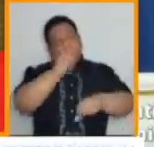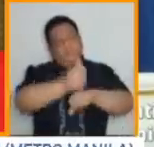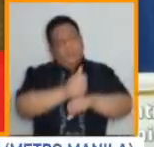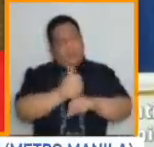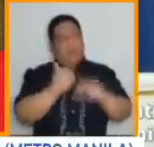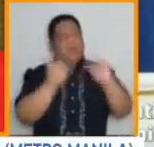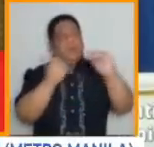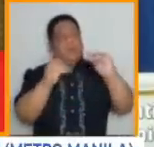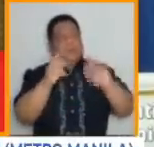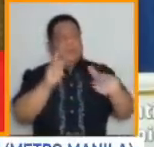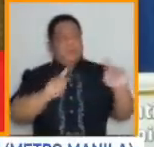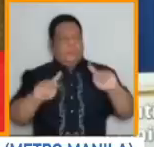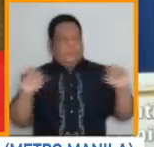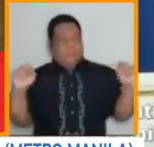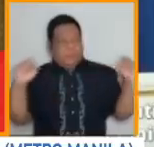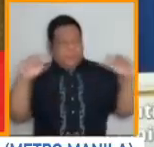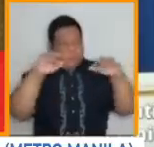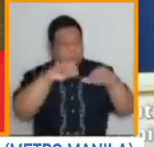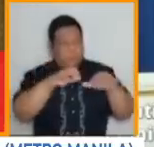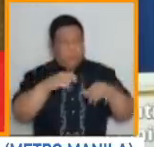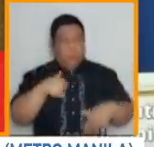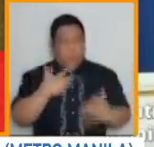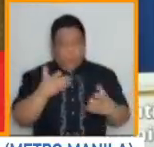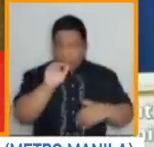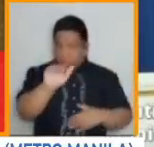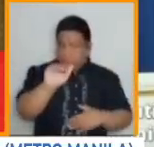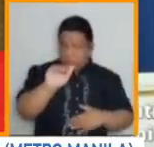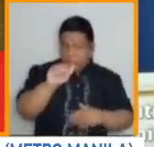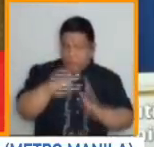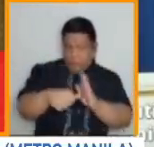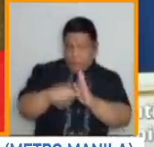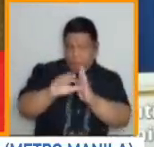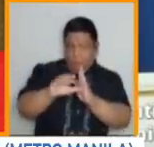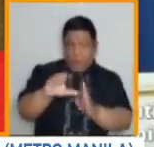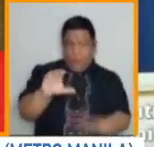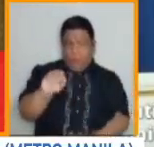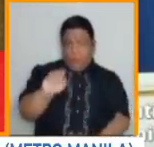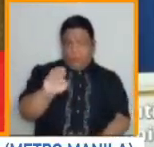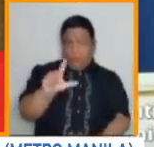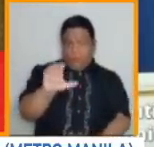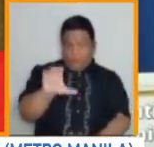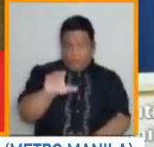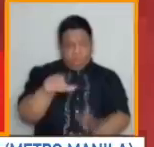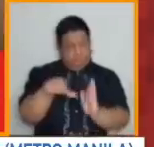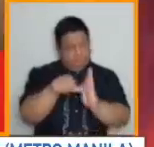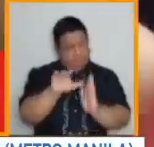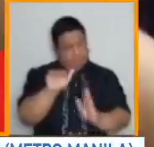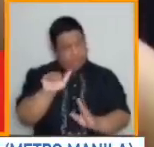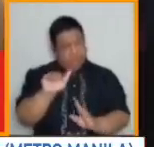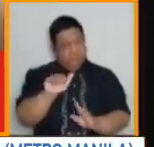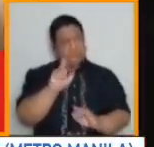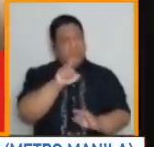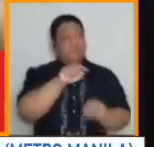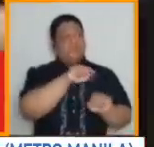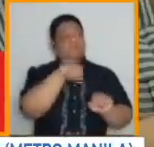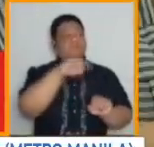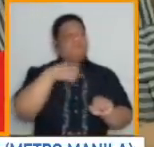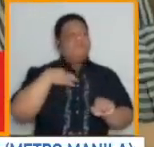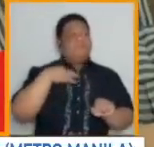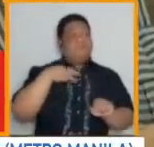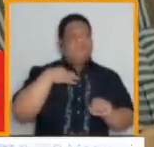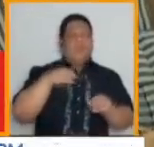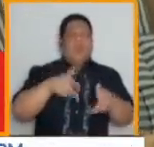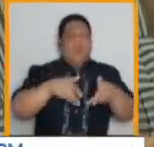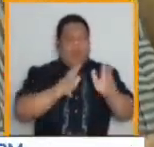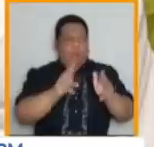remind the COMELEC that you must give the candidates really the space. Dati nang sinabi ng National Task